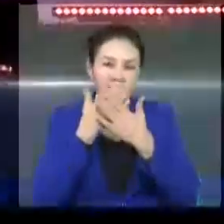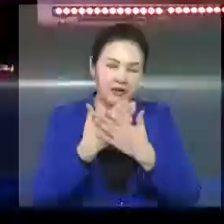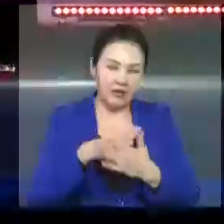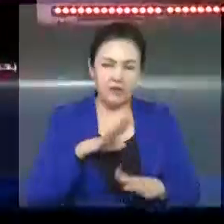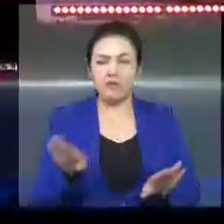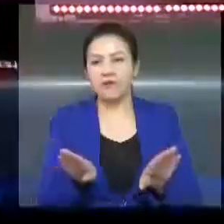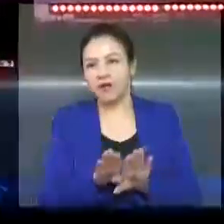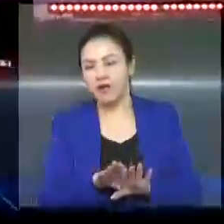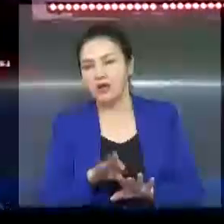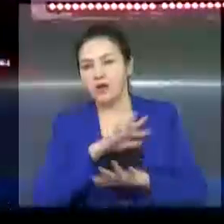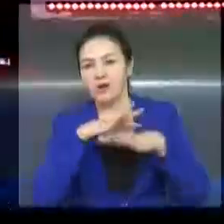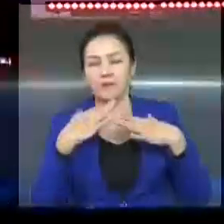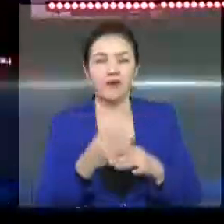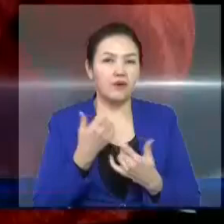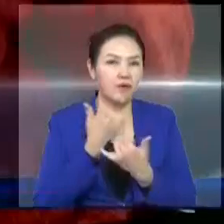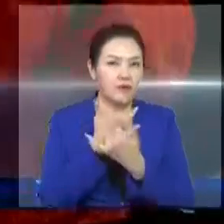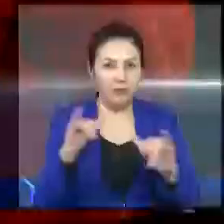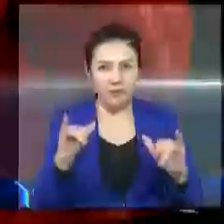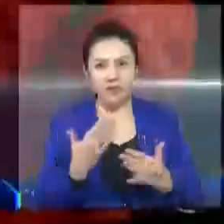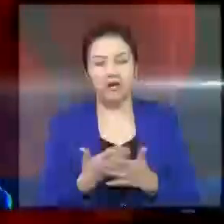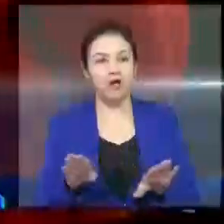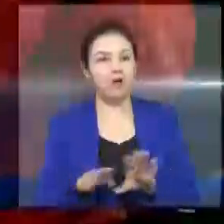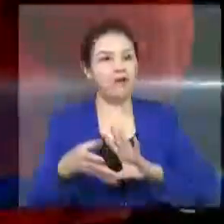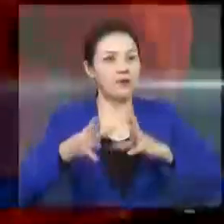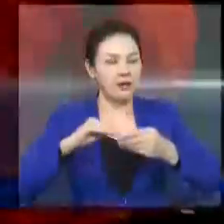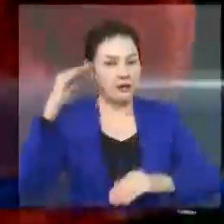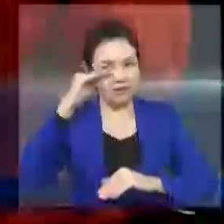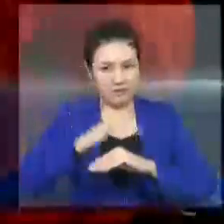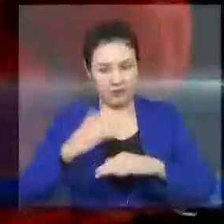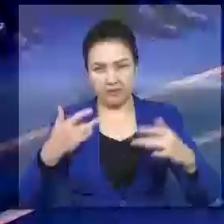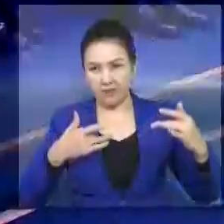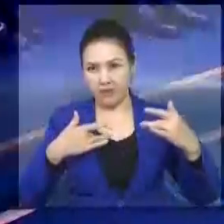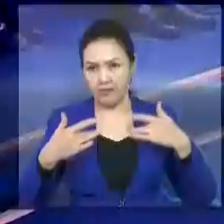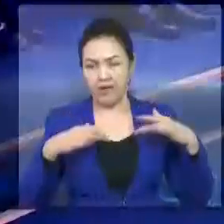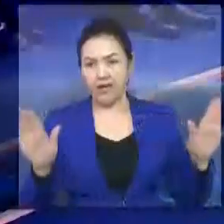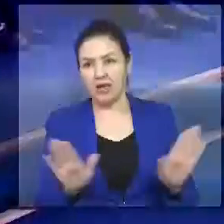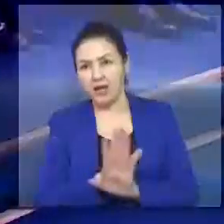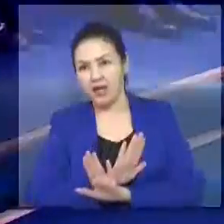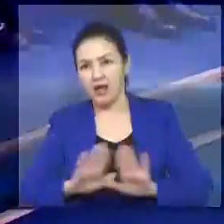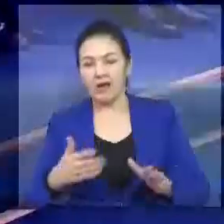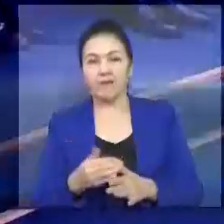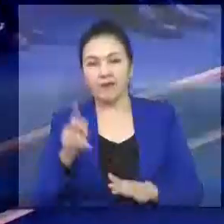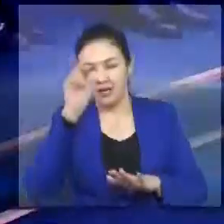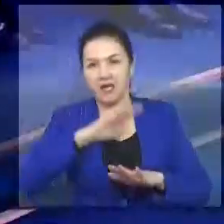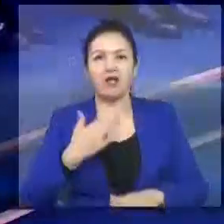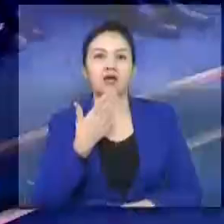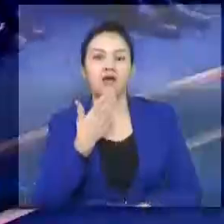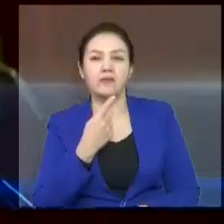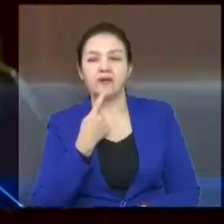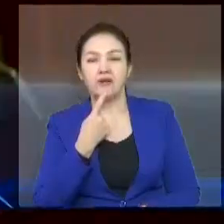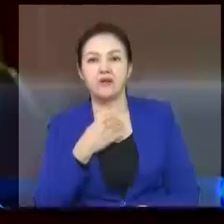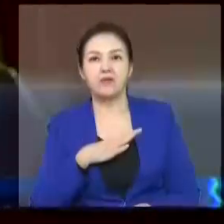туралы туынды көпшілікті тәнті қылды. Дегенмен қорытынды кештегі концертте әннің басым бөлігі мемлекеттік тілде